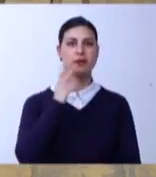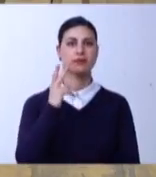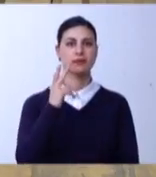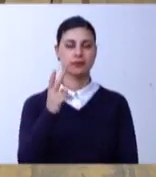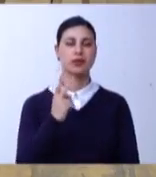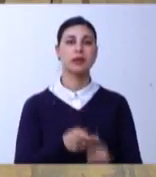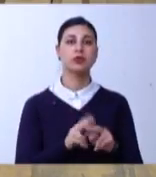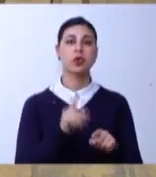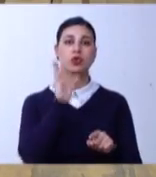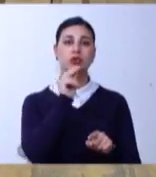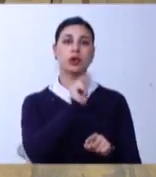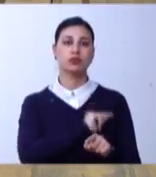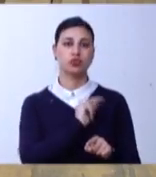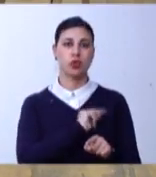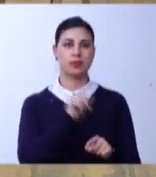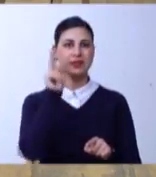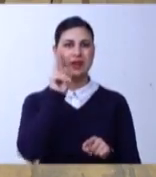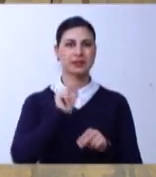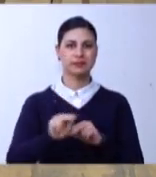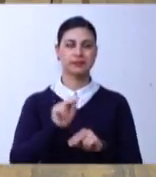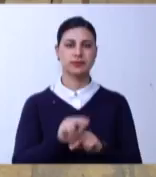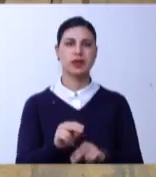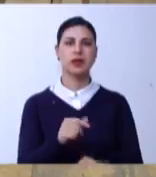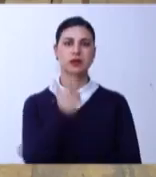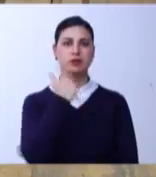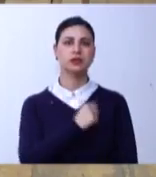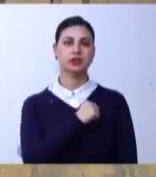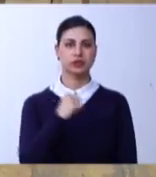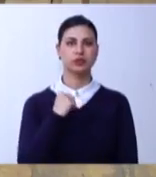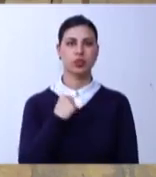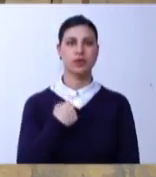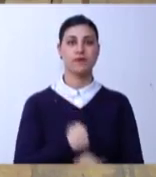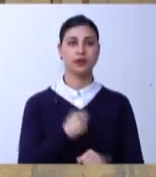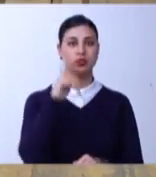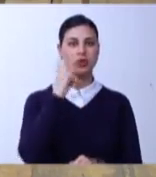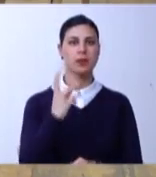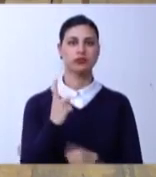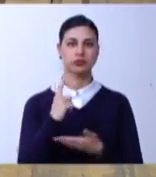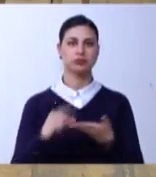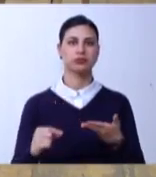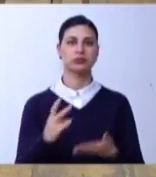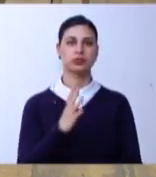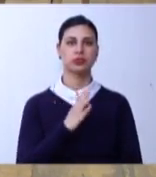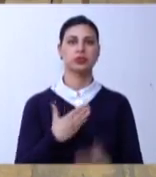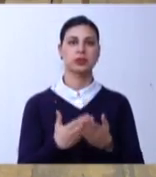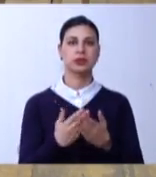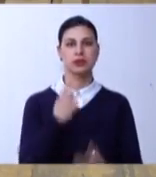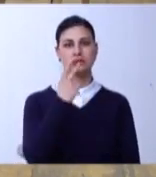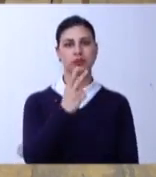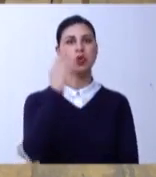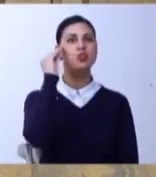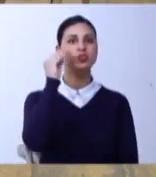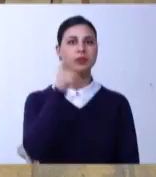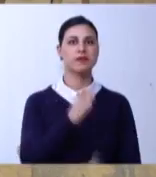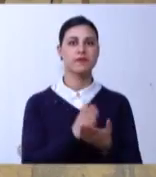ტუალეტის შოვაზე მუშაობის დროს ერთ-ერთი ჩვენთვის დამხმარე სტრატეგია არის მიბაცვა. შეიძლება ბაძავდეს, ვთქვათ, უყუროს